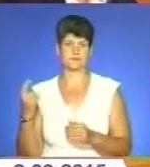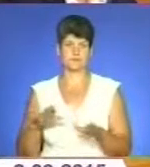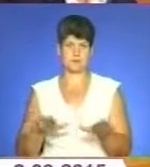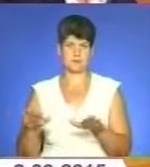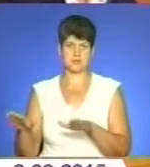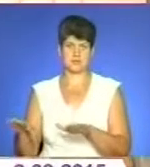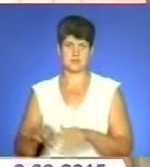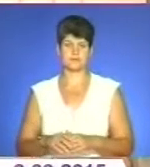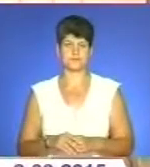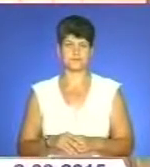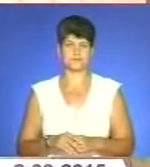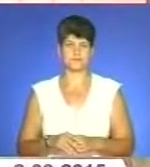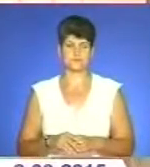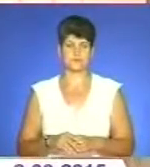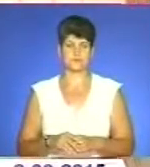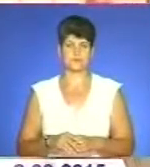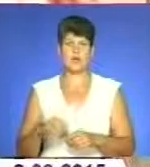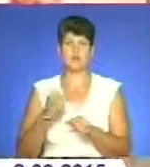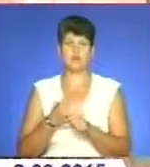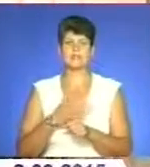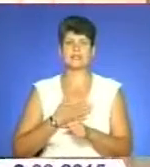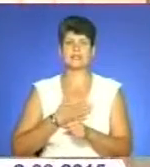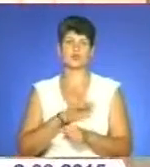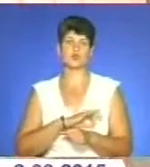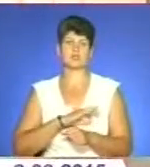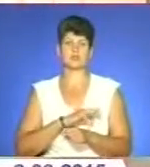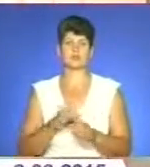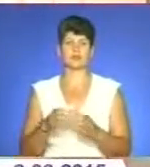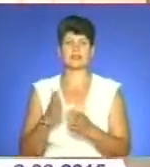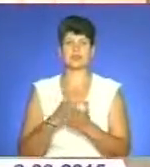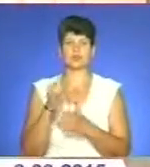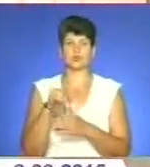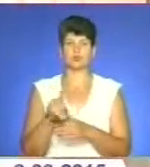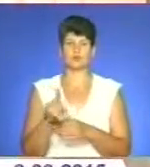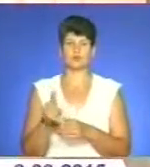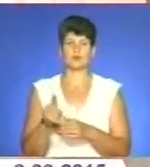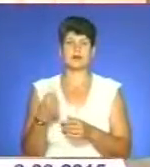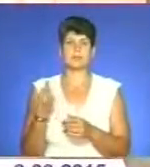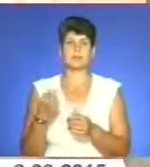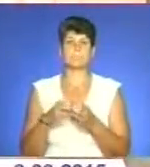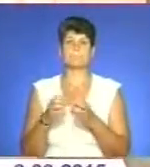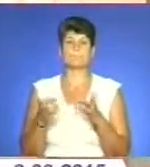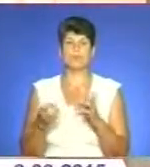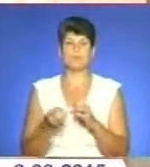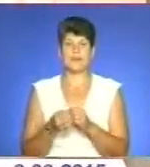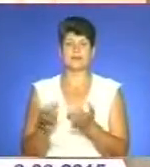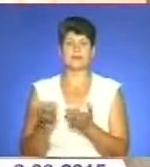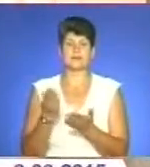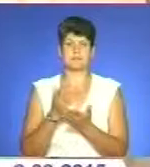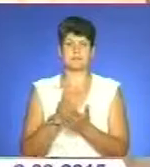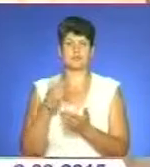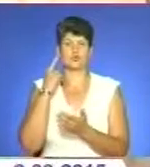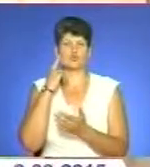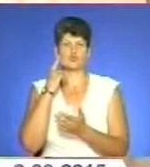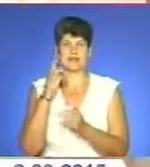місцях. Саме робота нашого юридичного компоненту, вона полягає в тому, щоб ідентифіковані проблеми, проблеми, які ми почули на